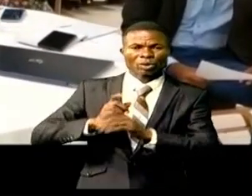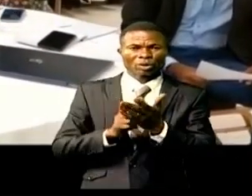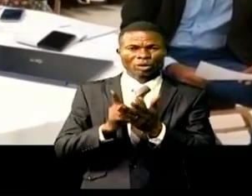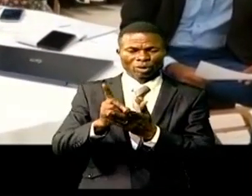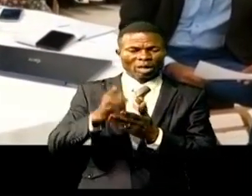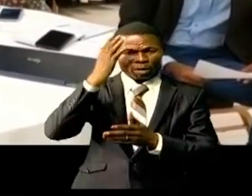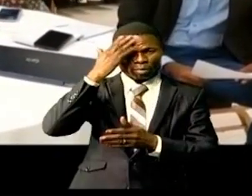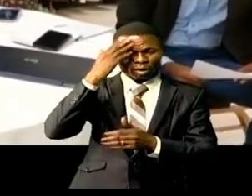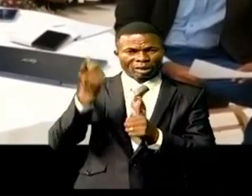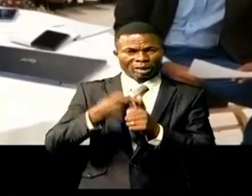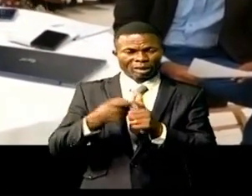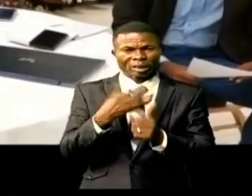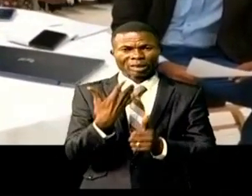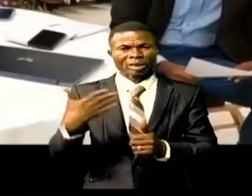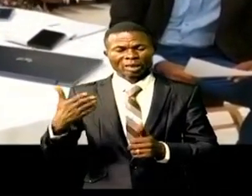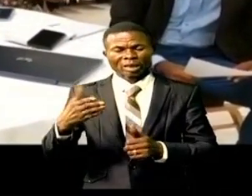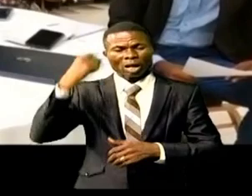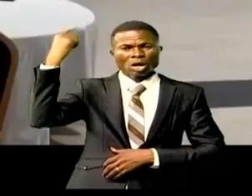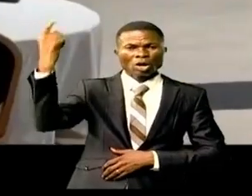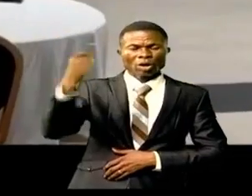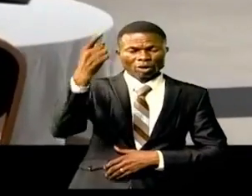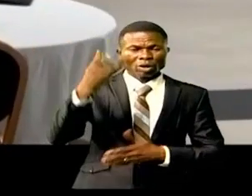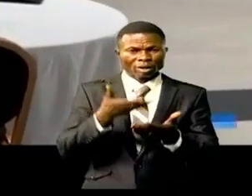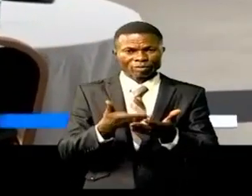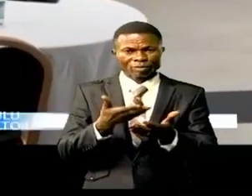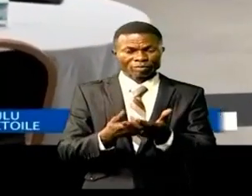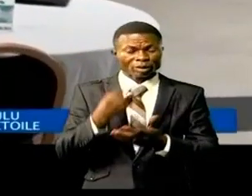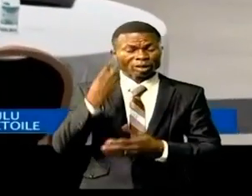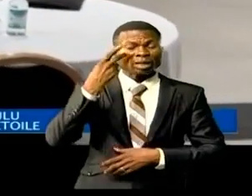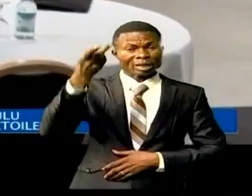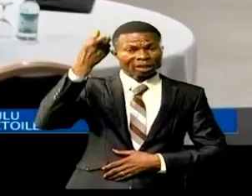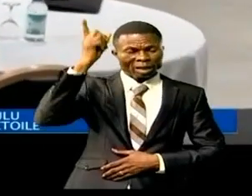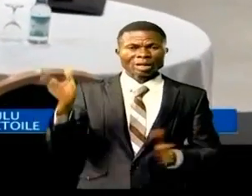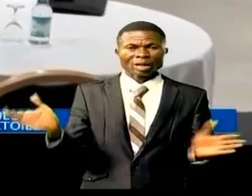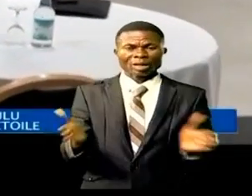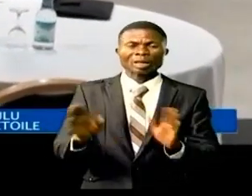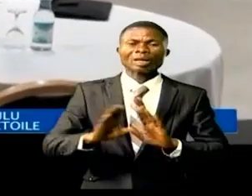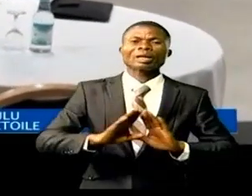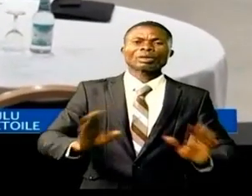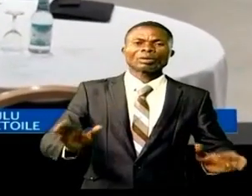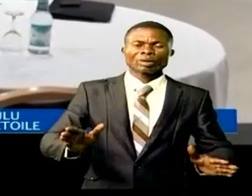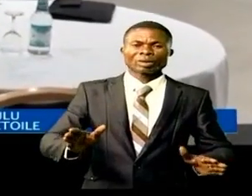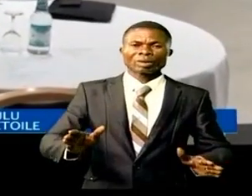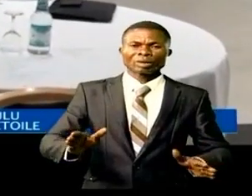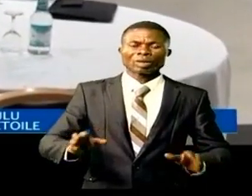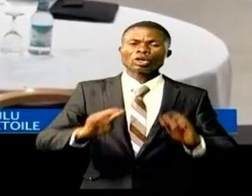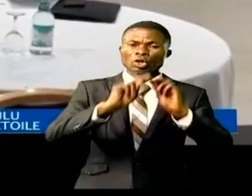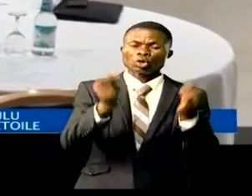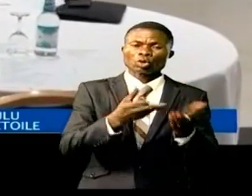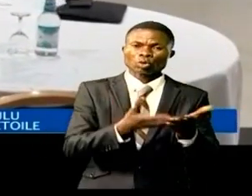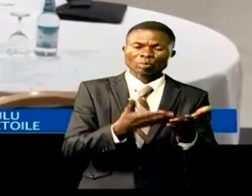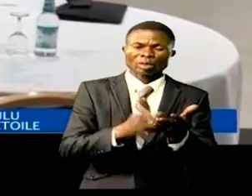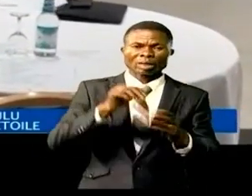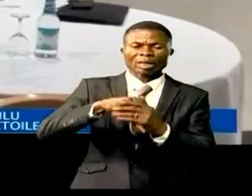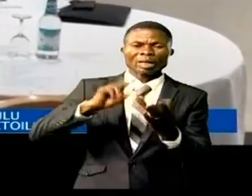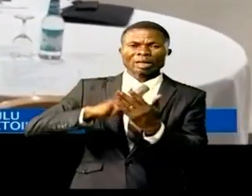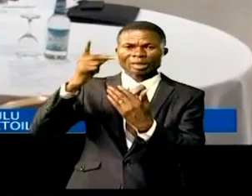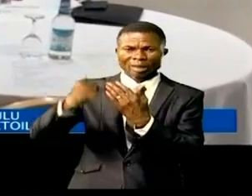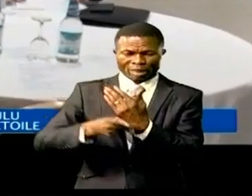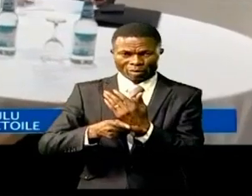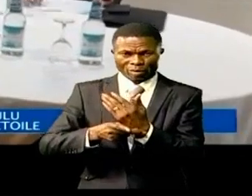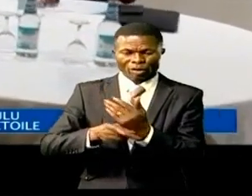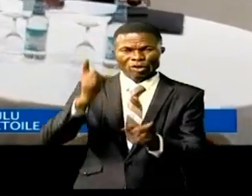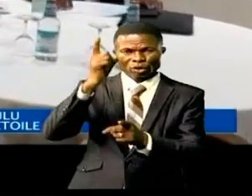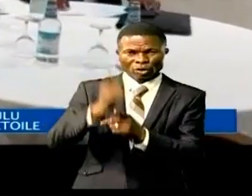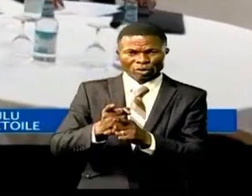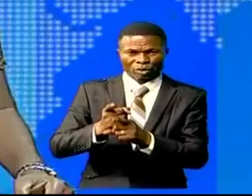tenir compte des aspects genre. Ceci vise le renforcement des capacités des parties prenantes au programme des entités étatiques